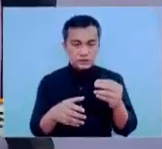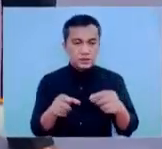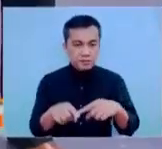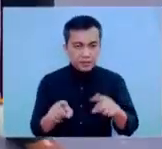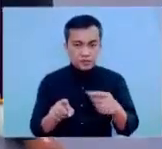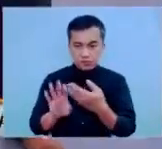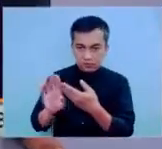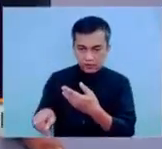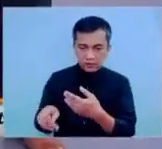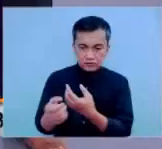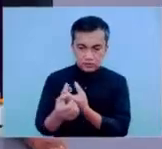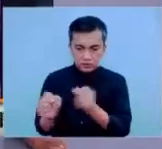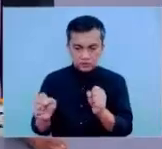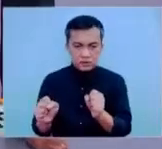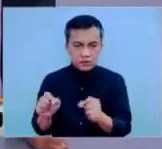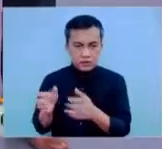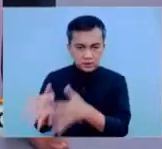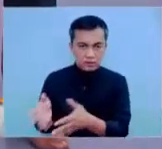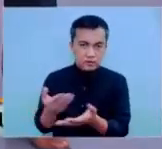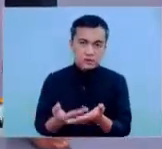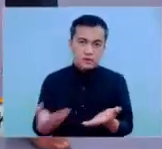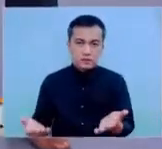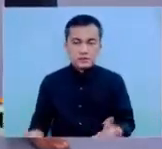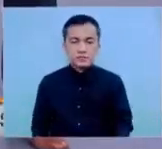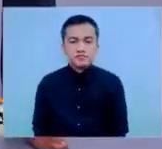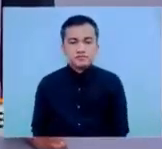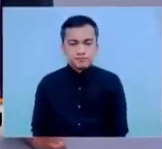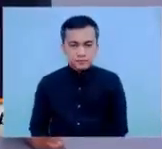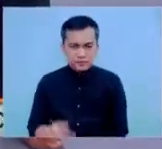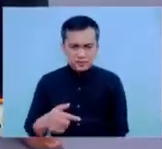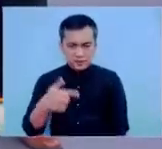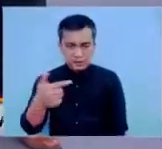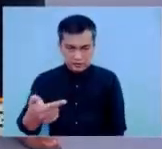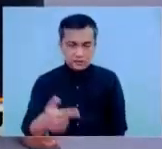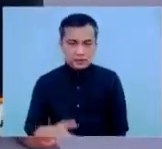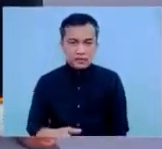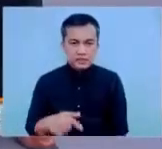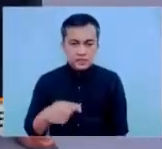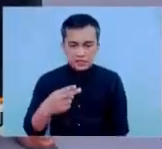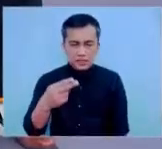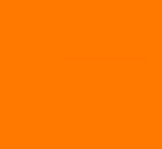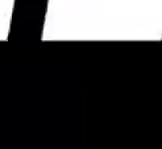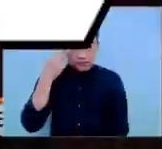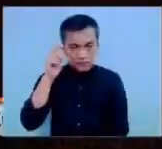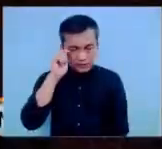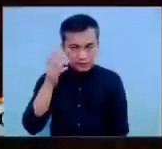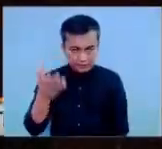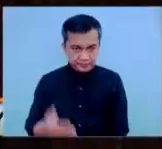para isalba ang kanyang mga naiwang gamit. Nasa front line ang balitang yan, si Hannibal Talete.